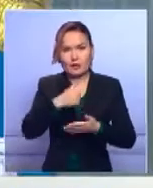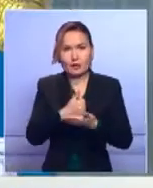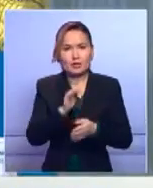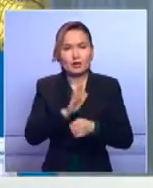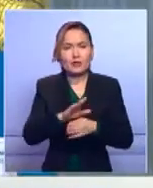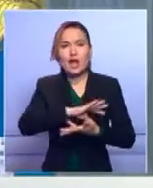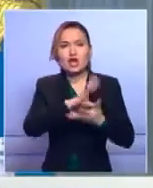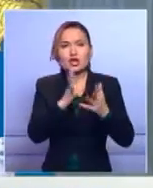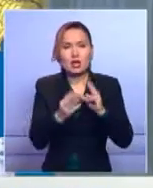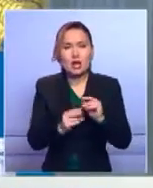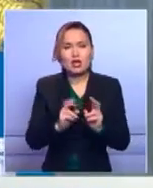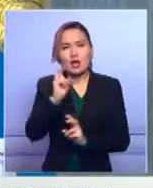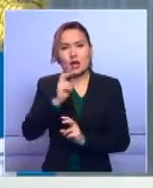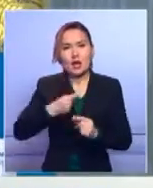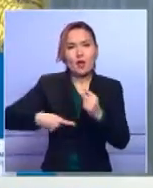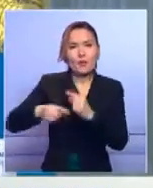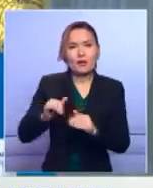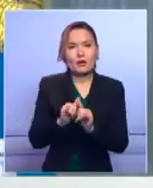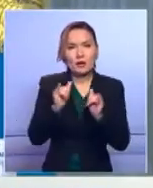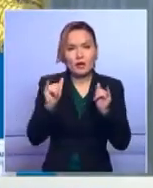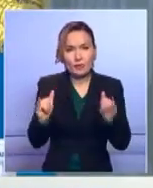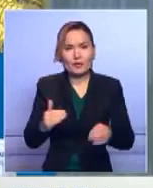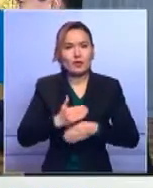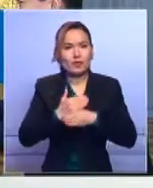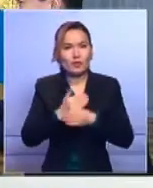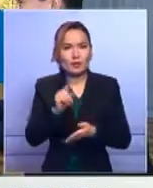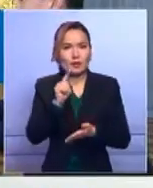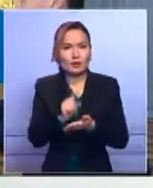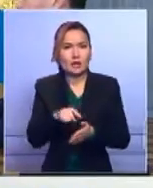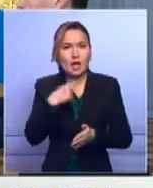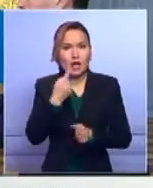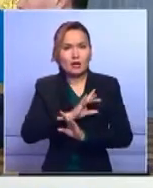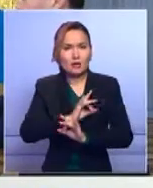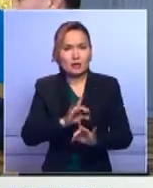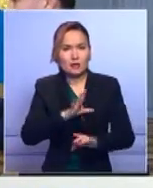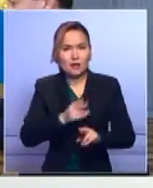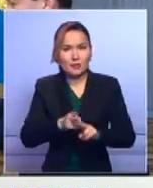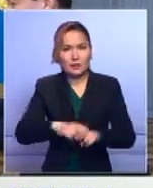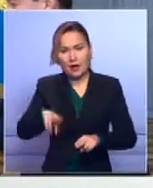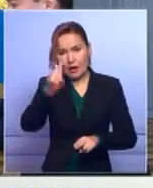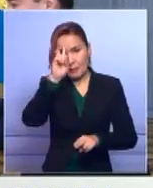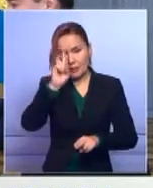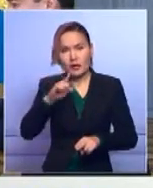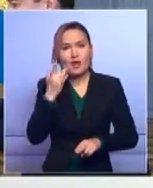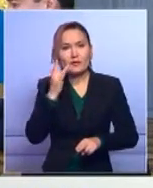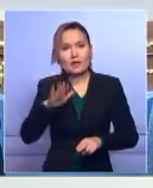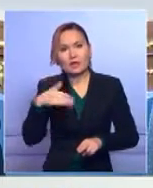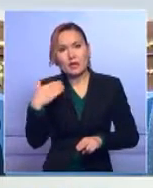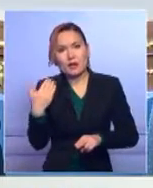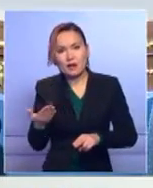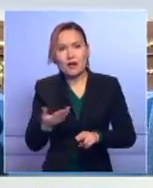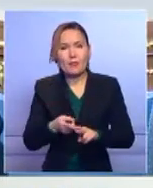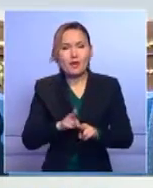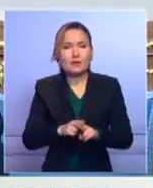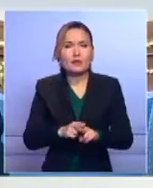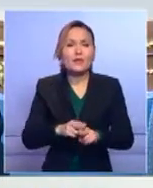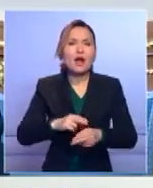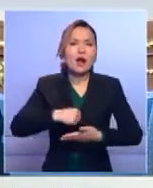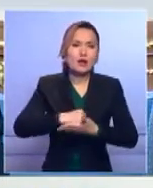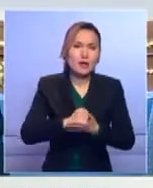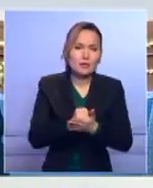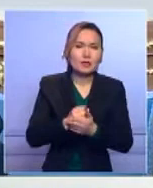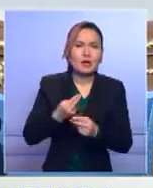жалпы өніміндегі бизнестің үлесін арттыруға ықпал етуі тиістігін қаперге салды. Дегенмен мемлекет тарапынан қабылданып жатқан шараларға